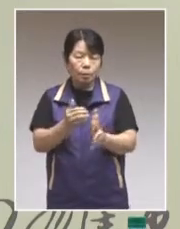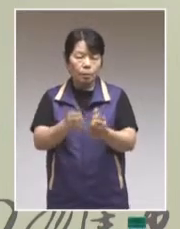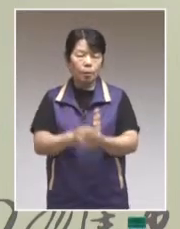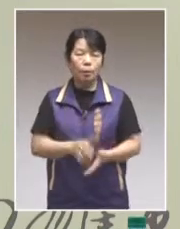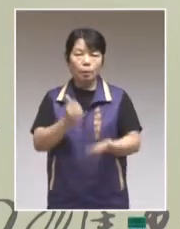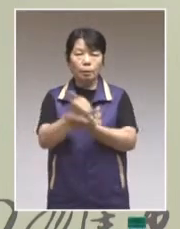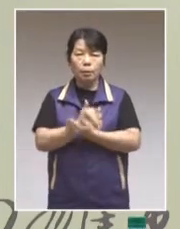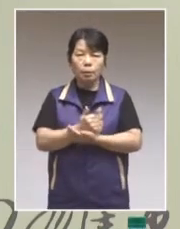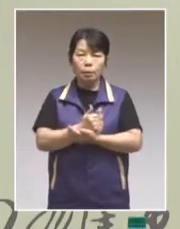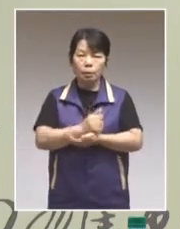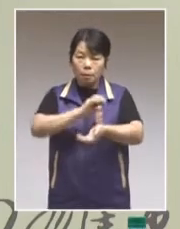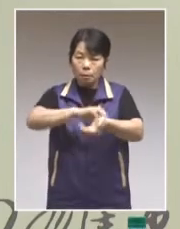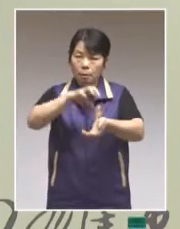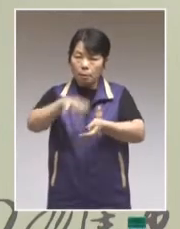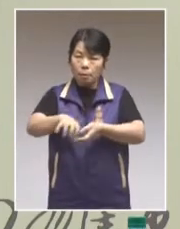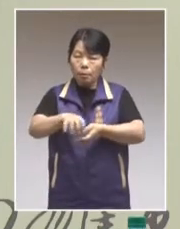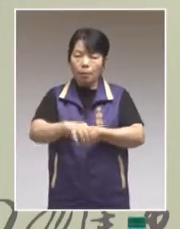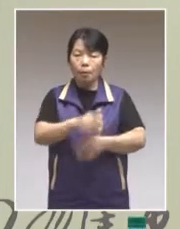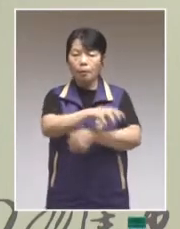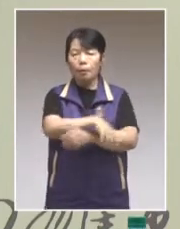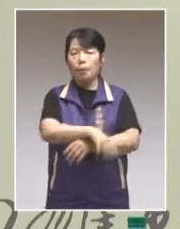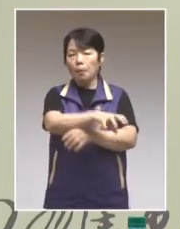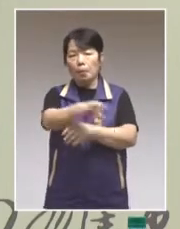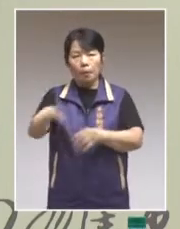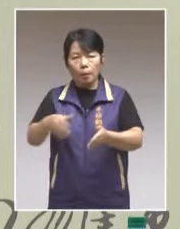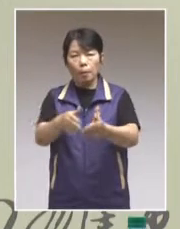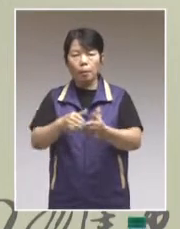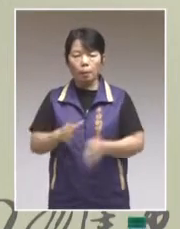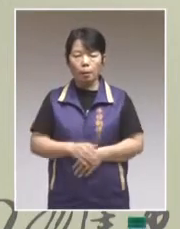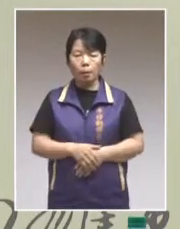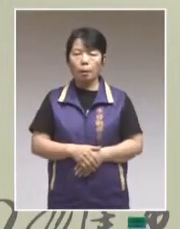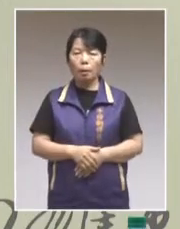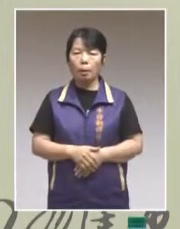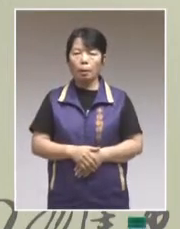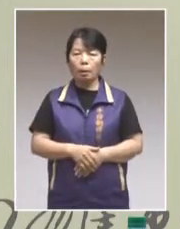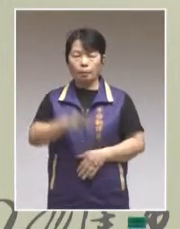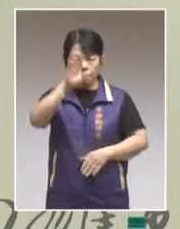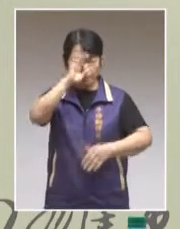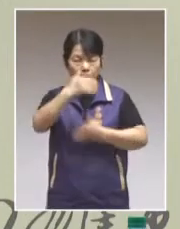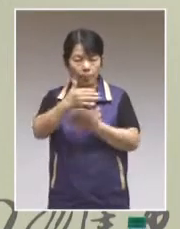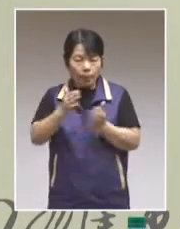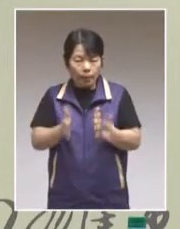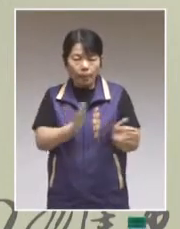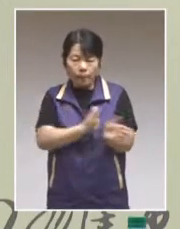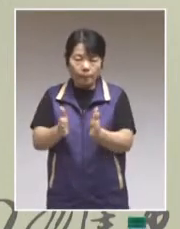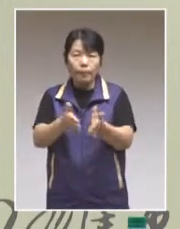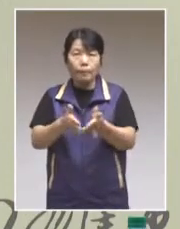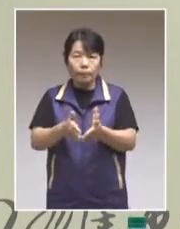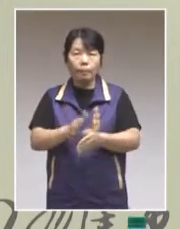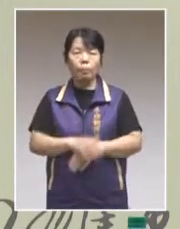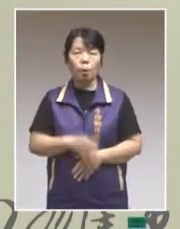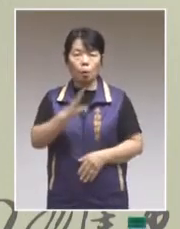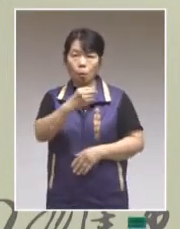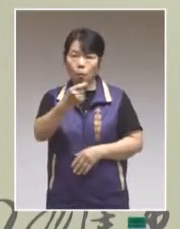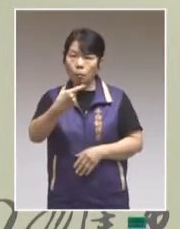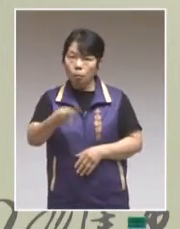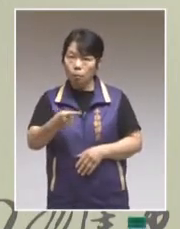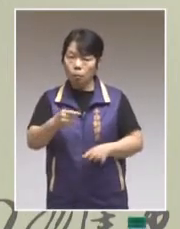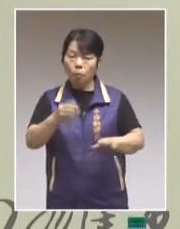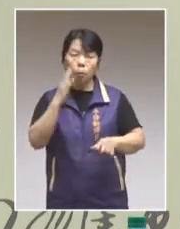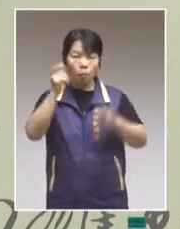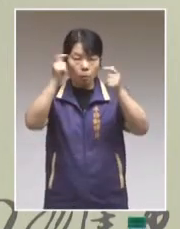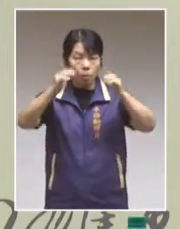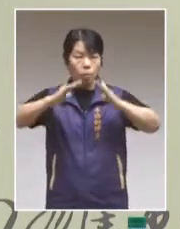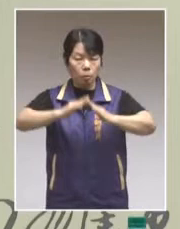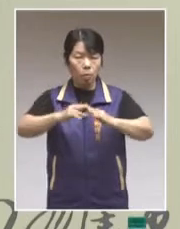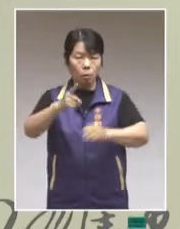院来去做要在病房的安排，入院的时候就要做调整。那万一假如达到高雄市达